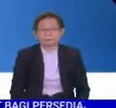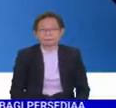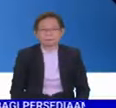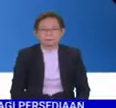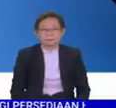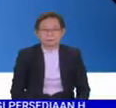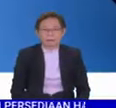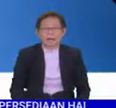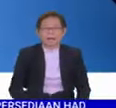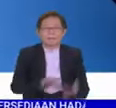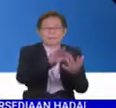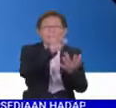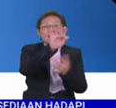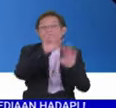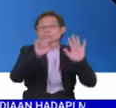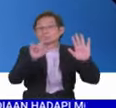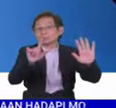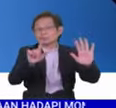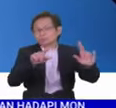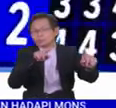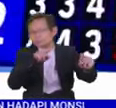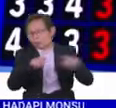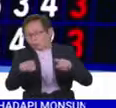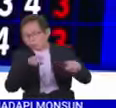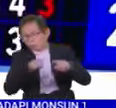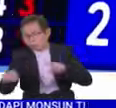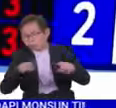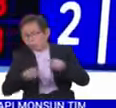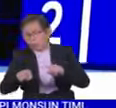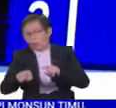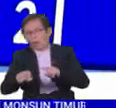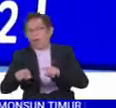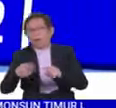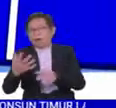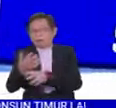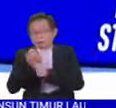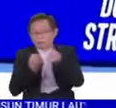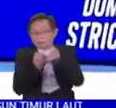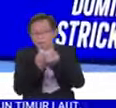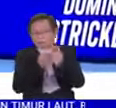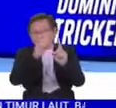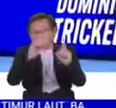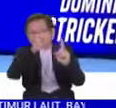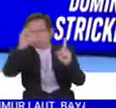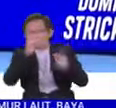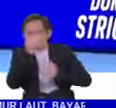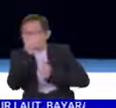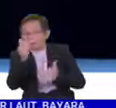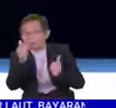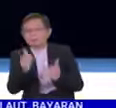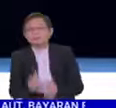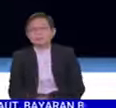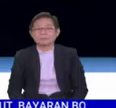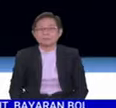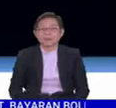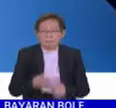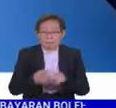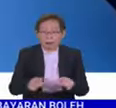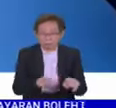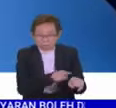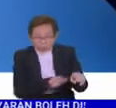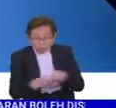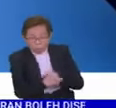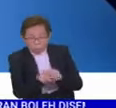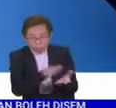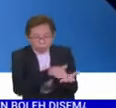Stricker yang turun sebagai pilihan ketujuh diberi tentangan hebat oleh Musetti yang mendapat sokongan penuh peminat sendiri. Bagaimanapun, dia berjaya